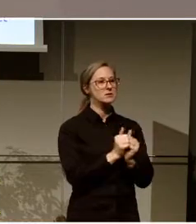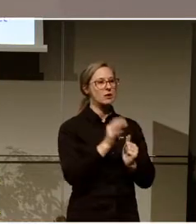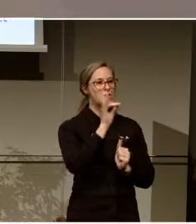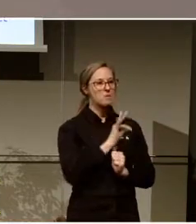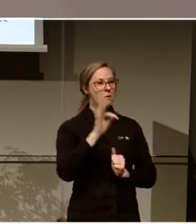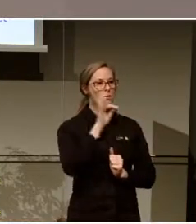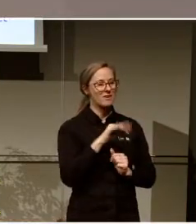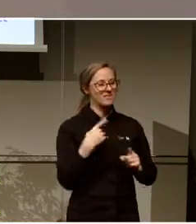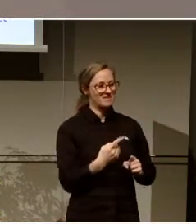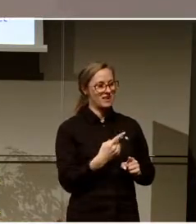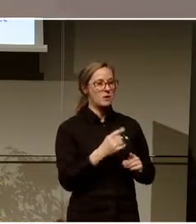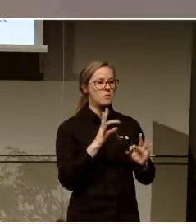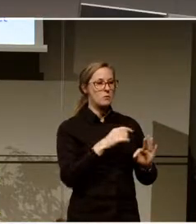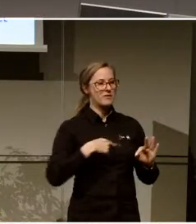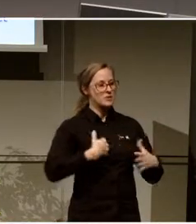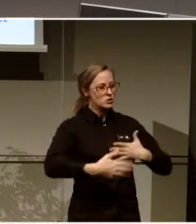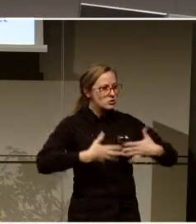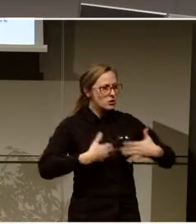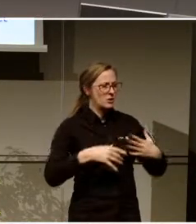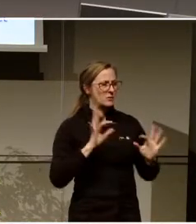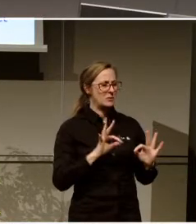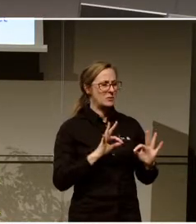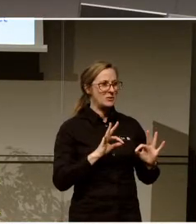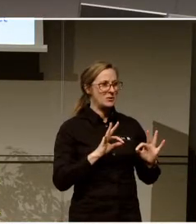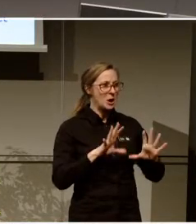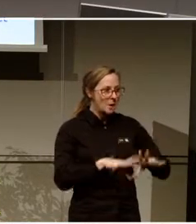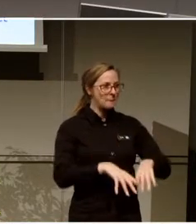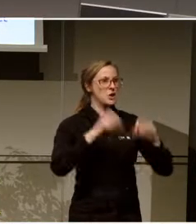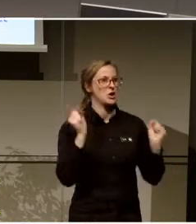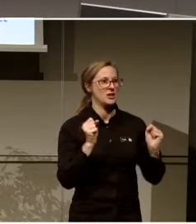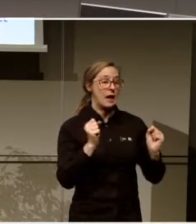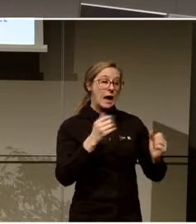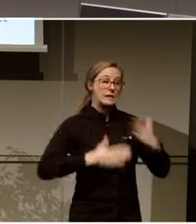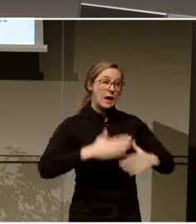Mm. Hur ska vi knäcka detta? Och svara gärna väldigt kort.